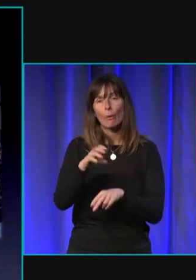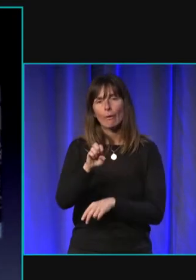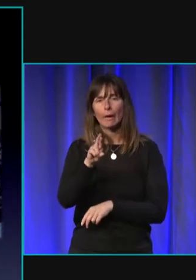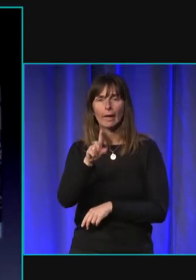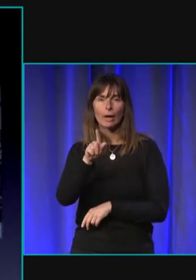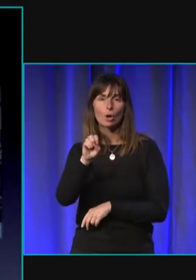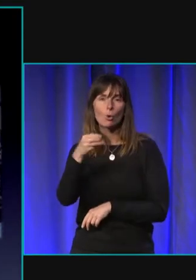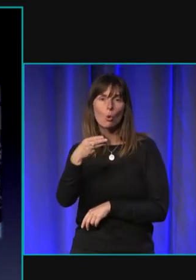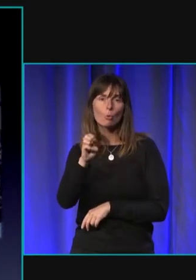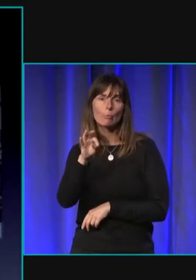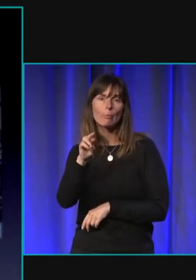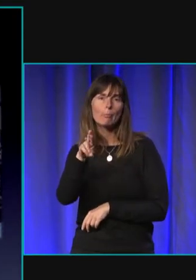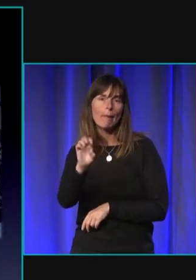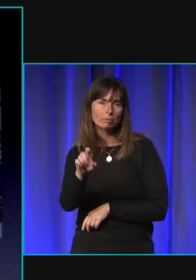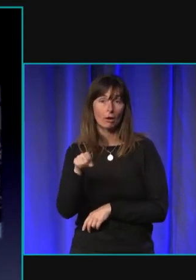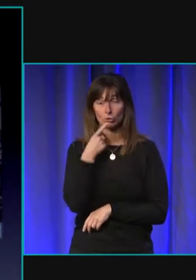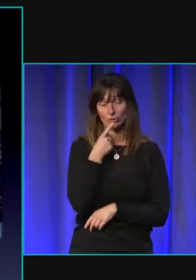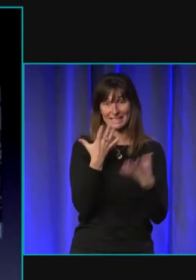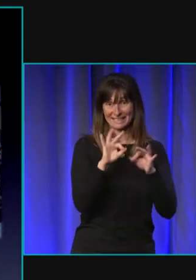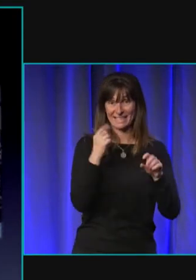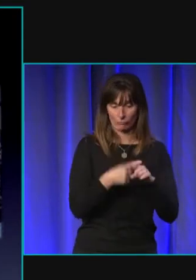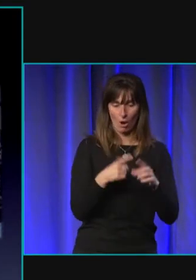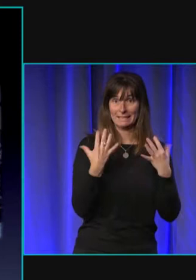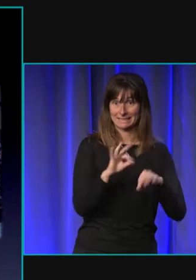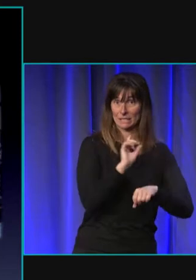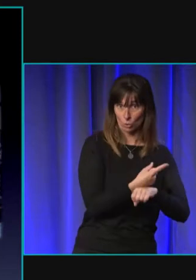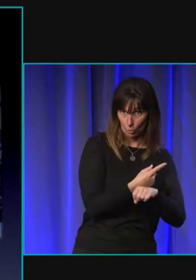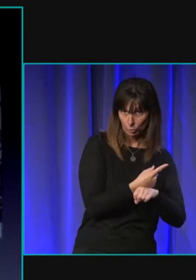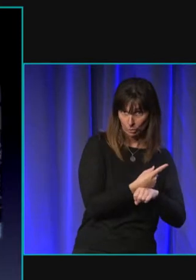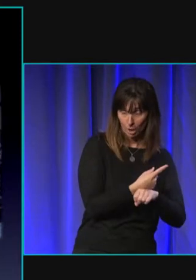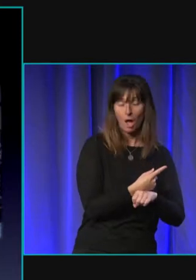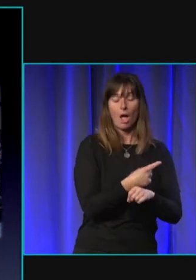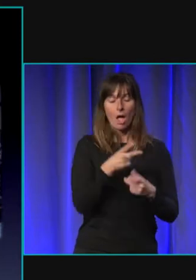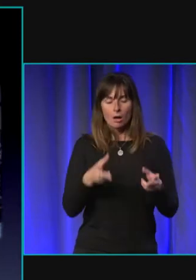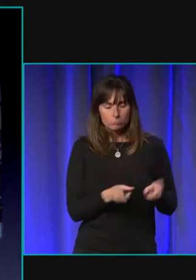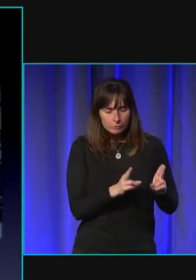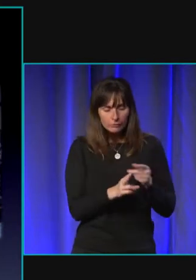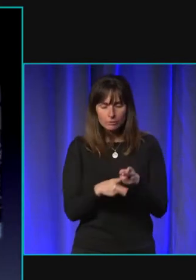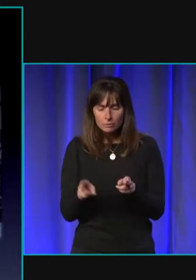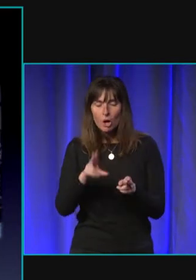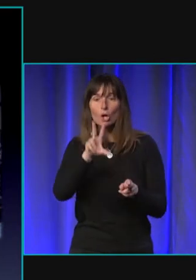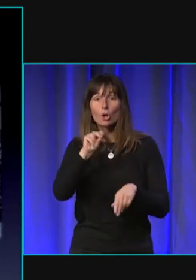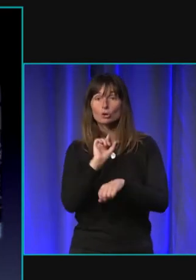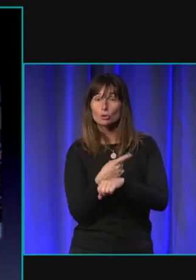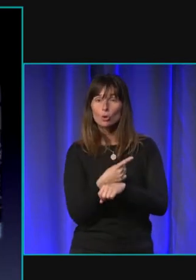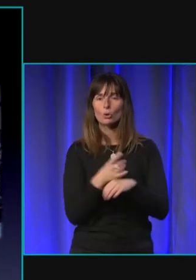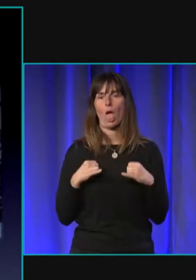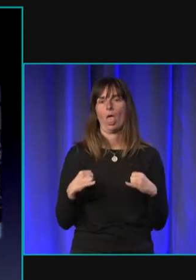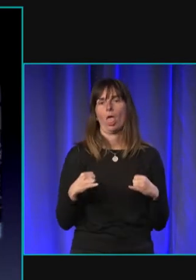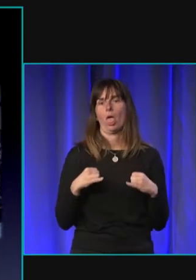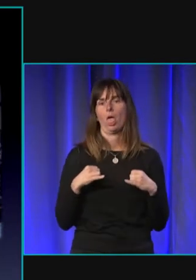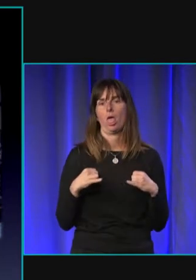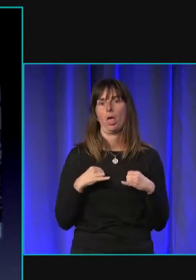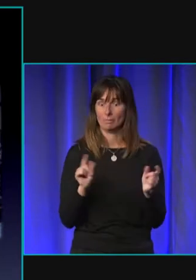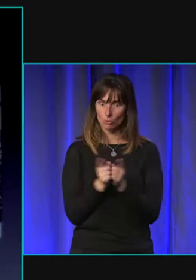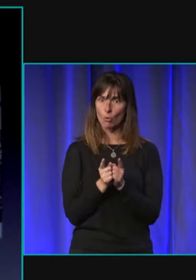cycloergomètre. Donc 10 sprints de 10 secondes avec, vous voyez, 30 secondes de pause passive, ce qui est relativement court, hein. Donc imaginez